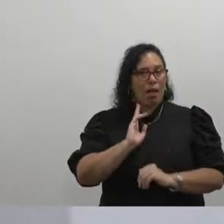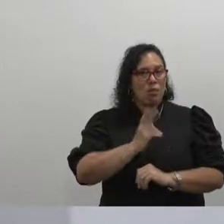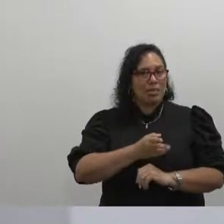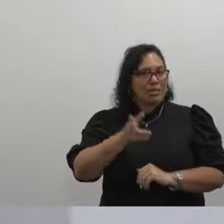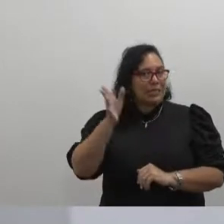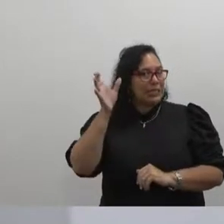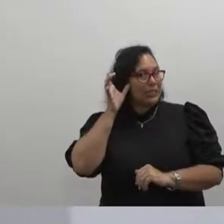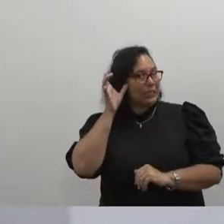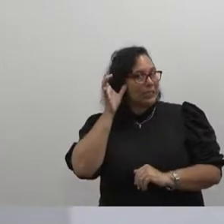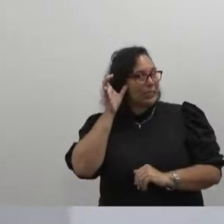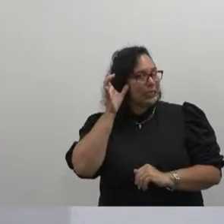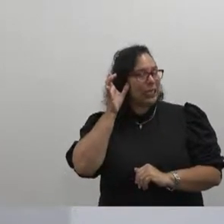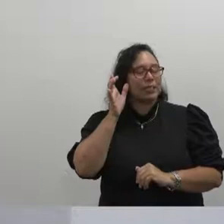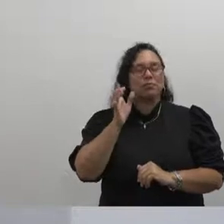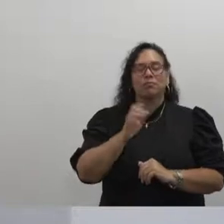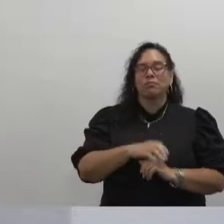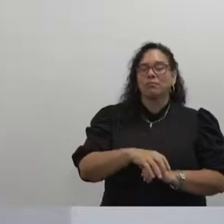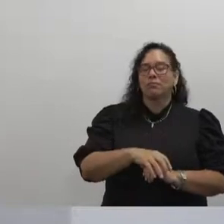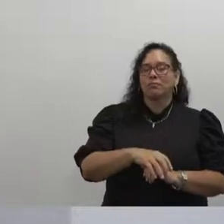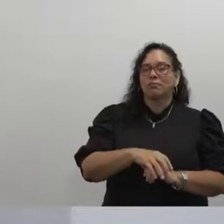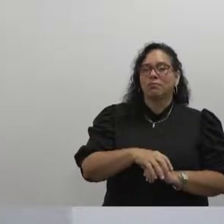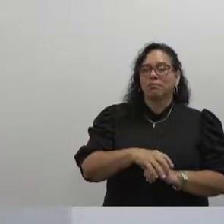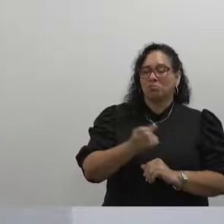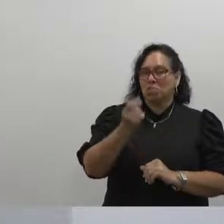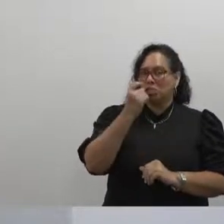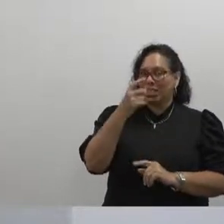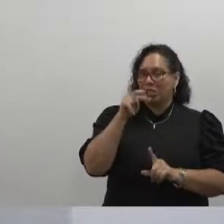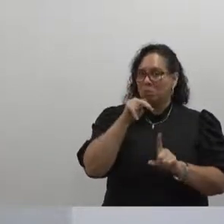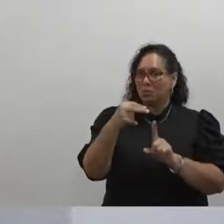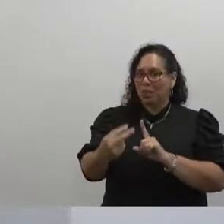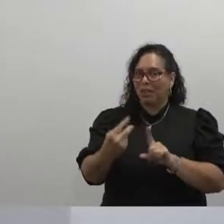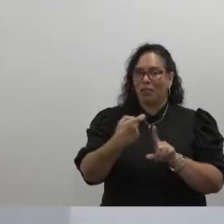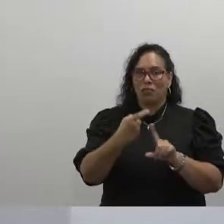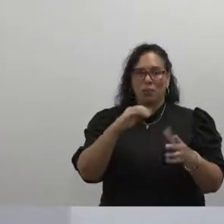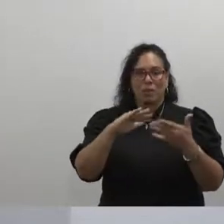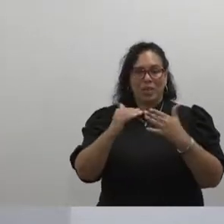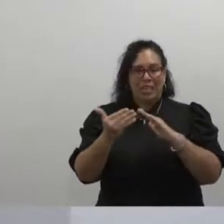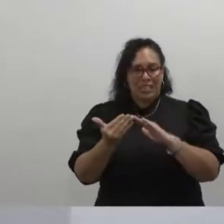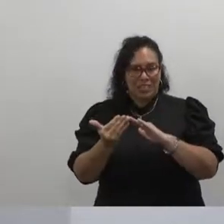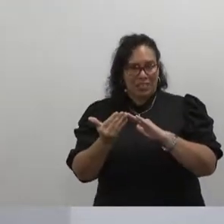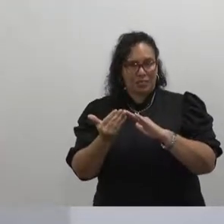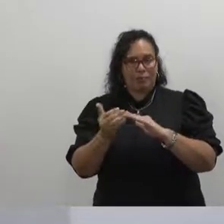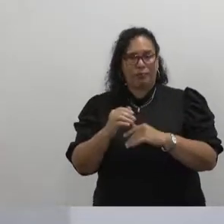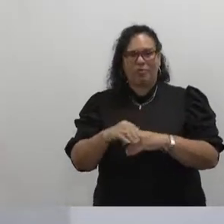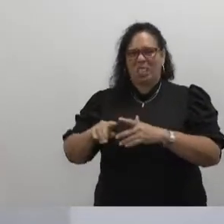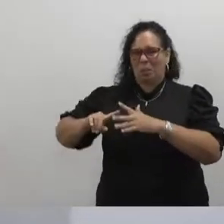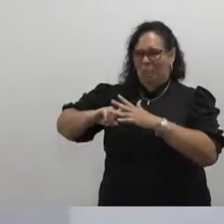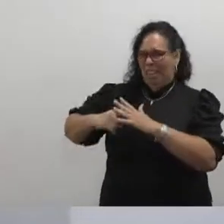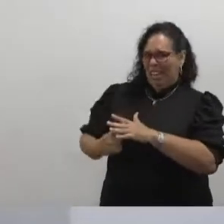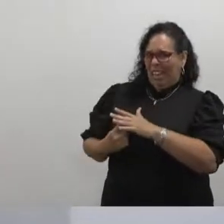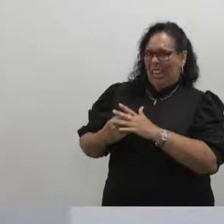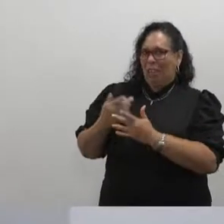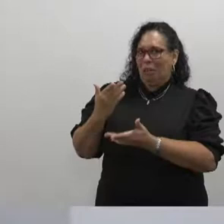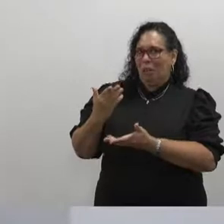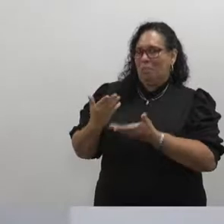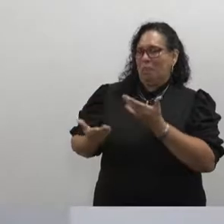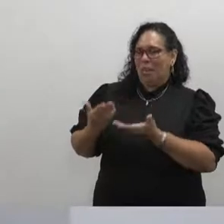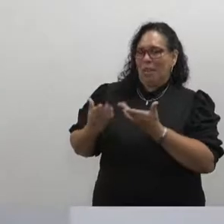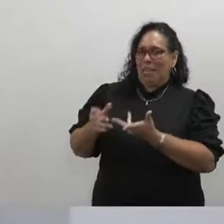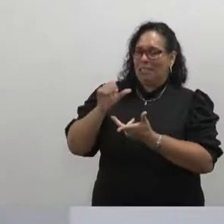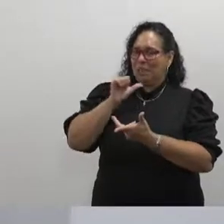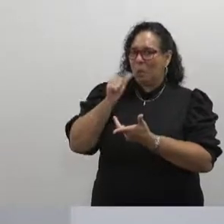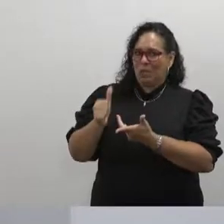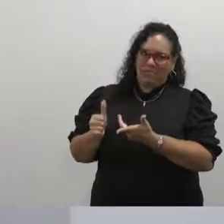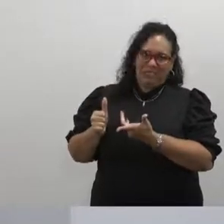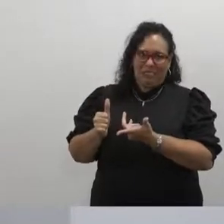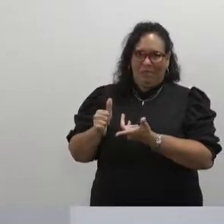đảm bày nợ bị đại dương thôi cả tẹ tôn xã cung vì đó là cả ở dương sát đáp hai nâng dương thôi cả kích xâm lăng tới mốc ở vây đại dương chọn bàn rùm khỉa